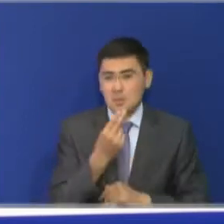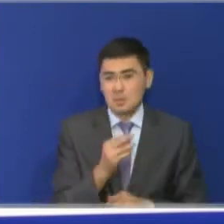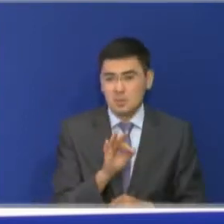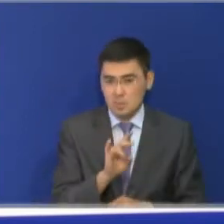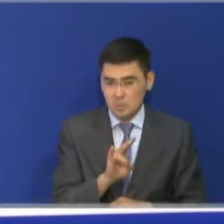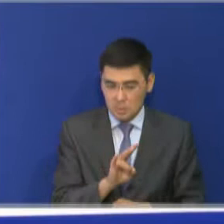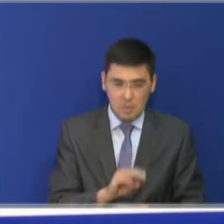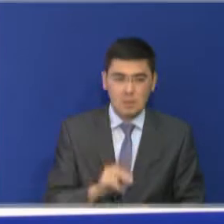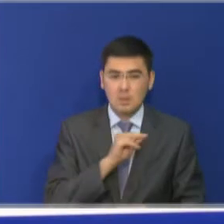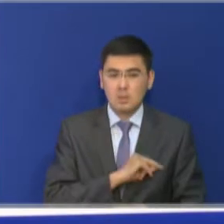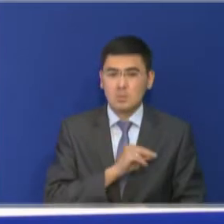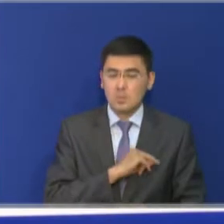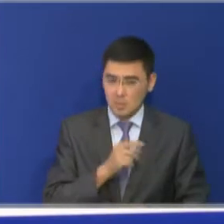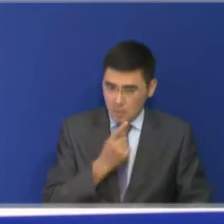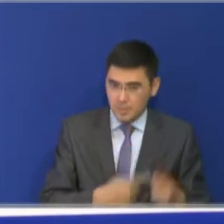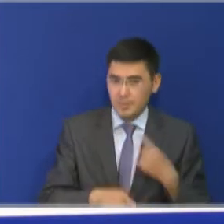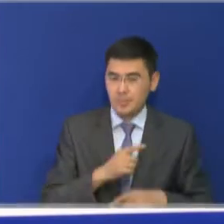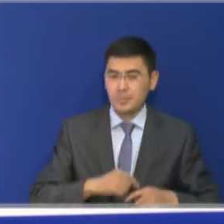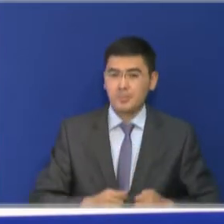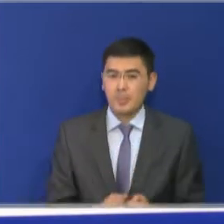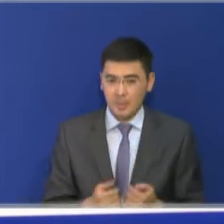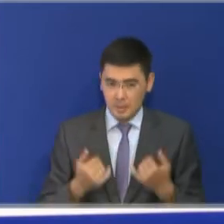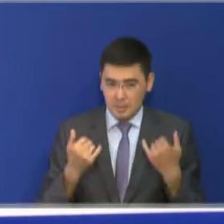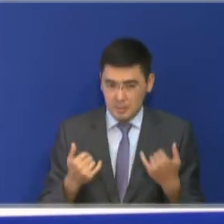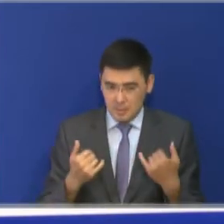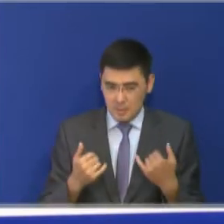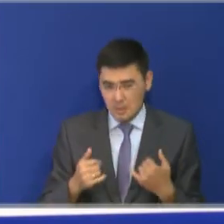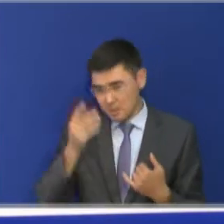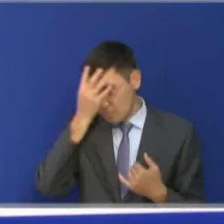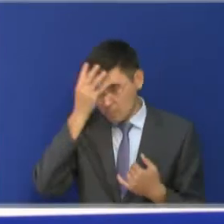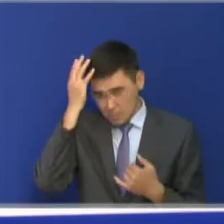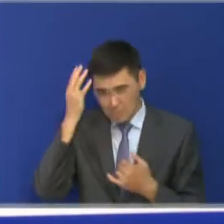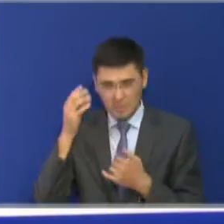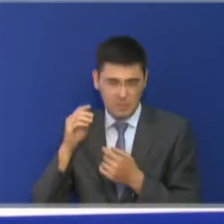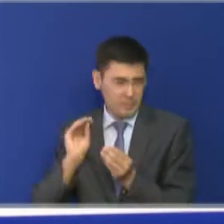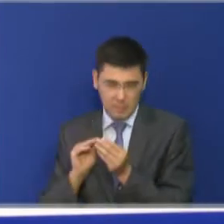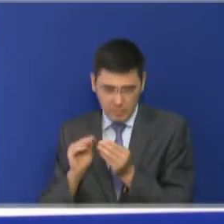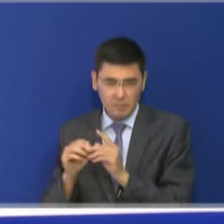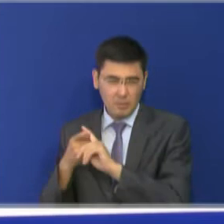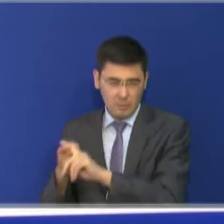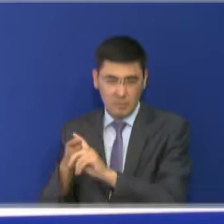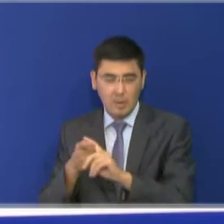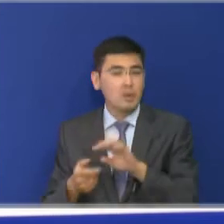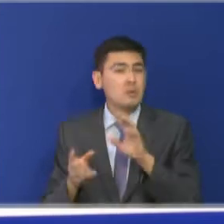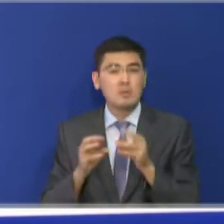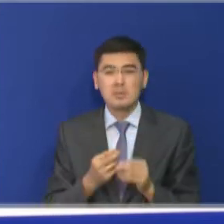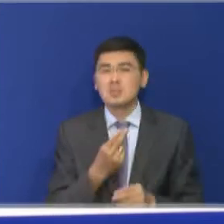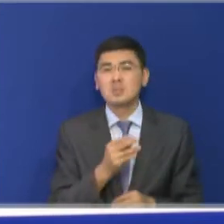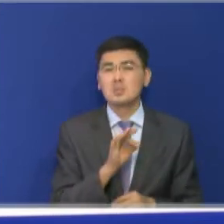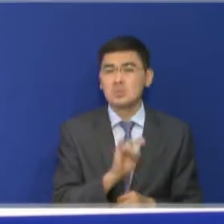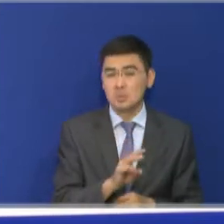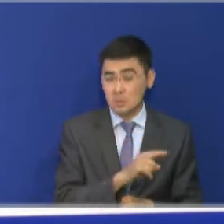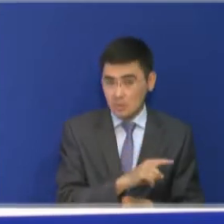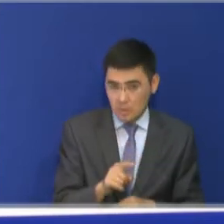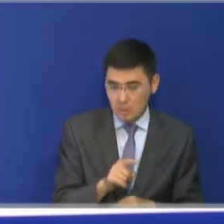бастады деп хабарлайды Қазақпарат. Вирустың таралу қаупі сақталуына байланысты халыққа қызмет көрсету орталықтарында электронды